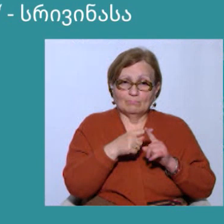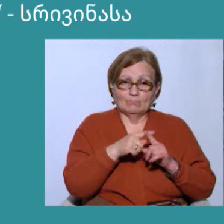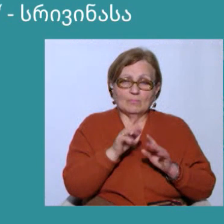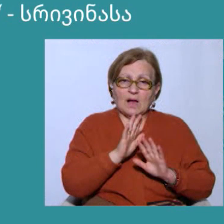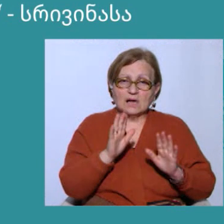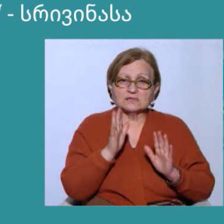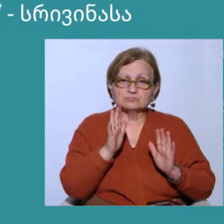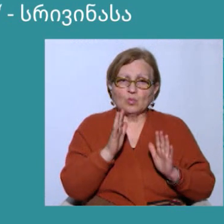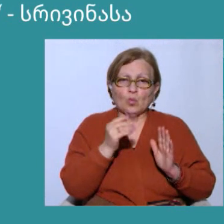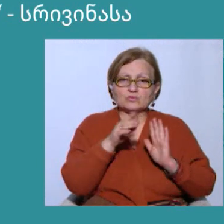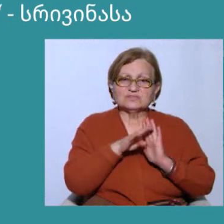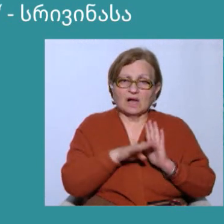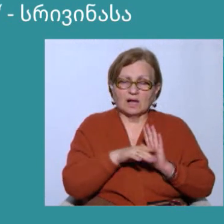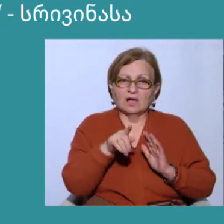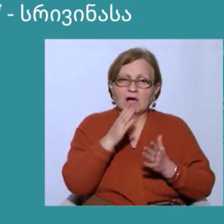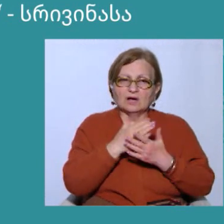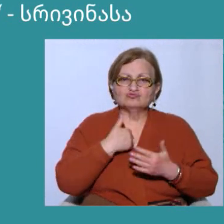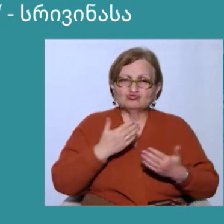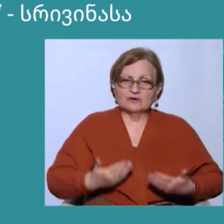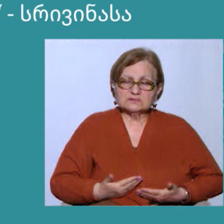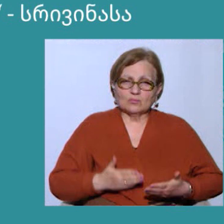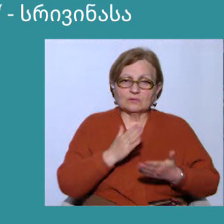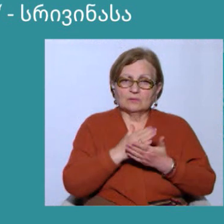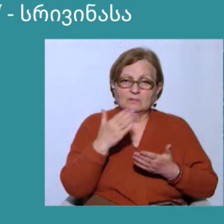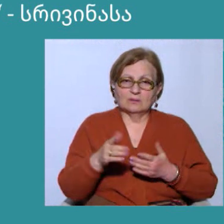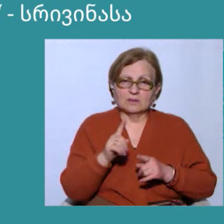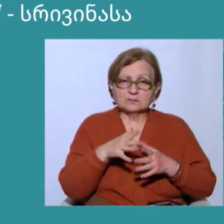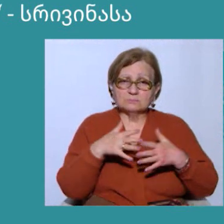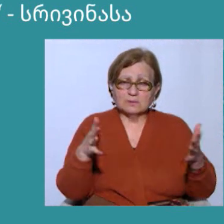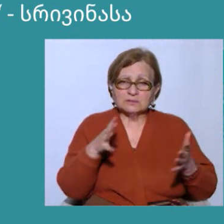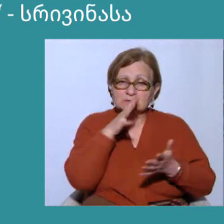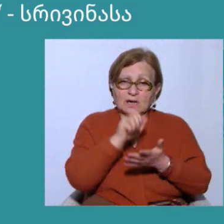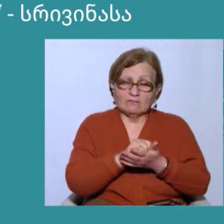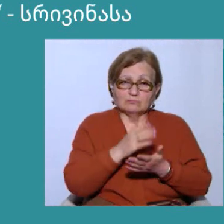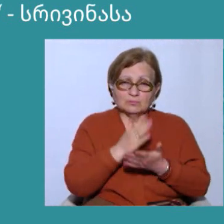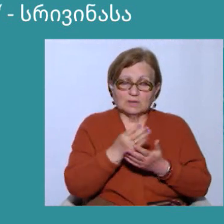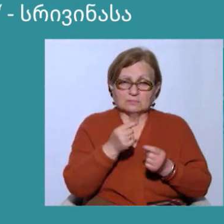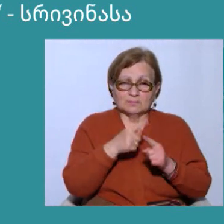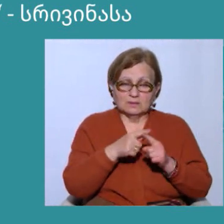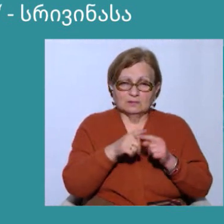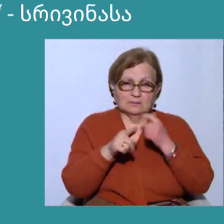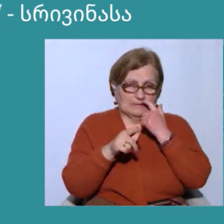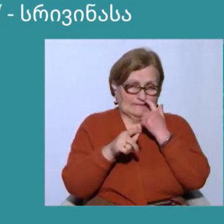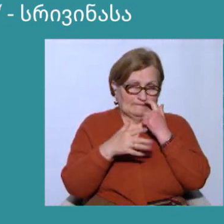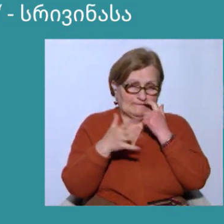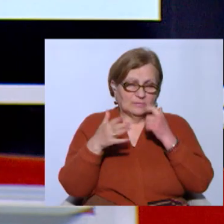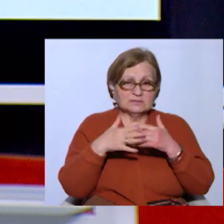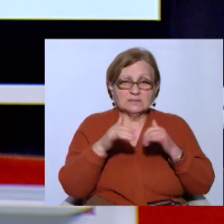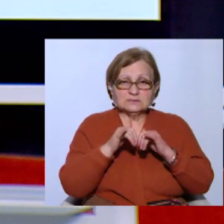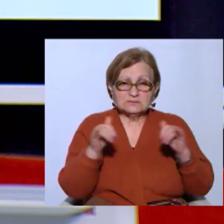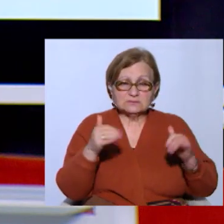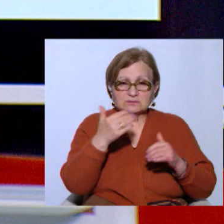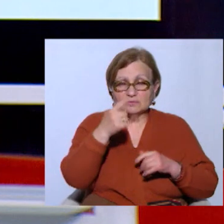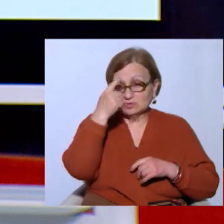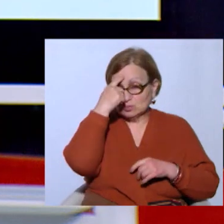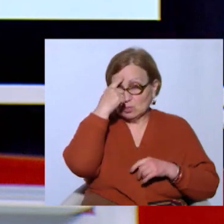მხოლოდ საგანი, ის ასევე არის ჩვენი ცხოვრების ნაწილი, რაც უფრო მეტად ხარ დაკავებული მათემატიკით, მეტად იზრდება შენი გონებრივი შესაძლებლობები. ანუ